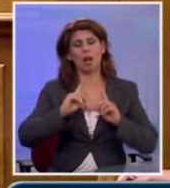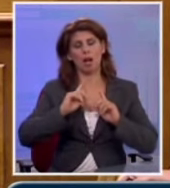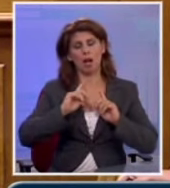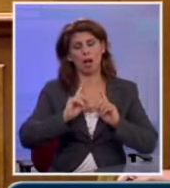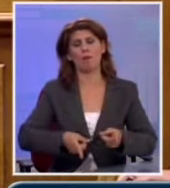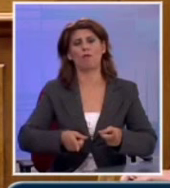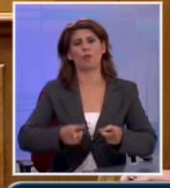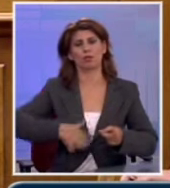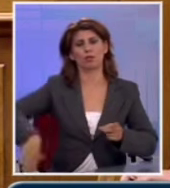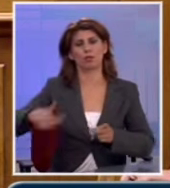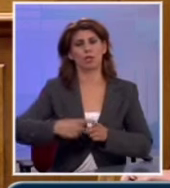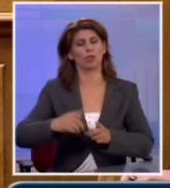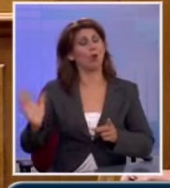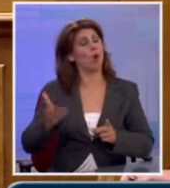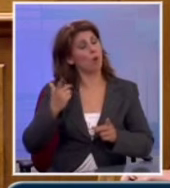αυτή.